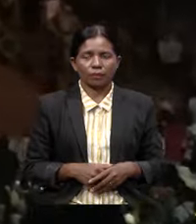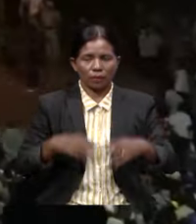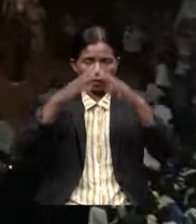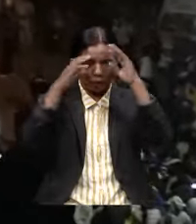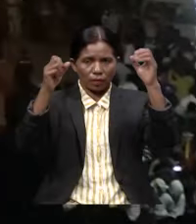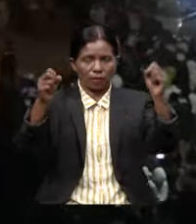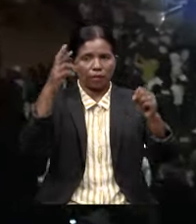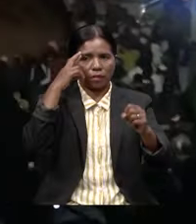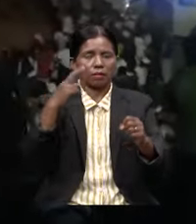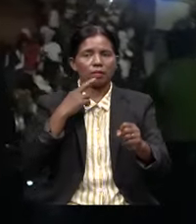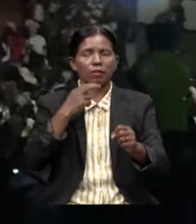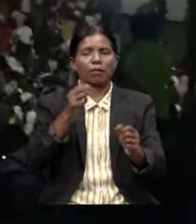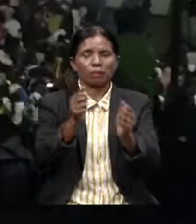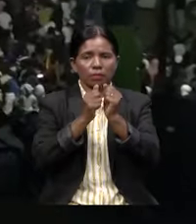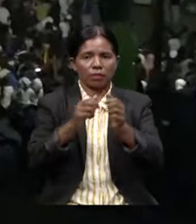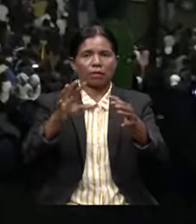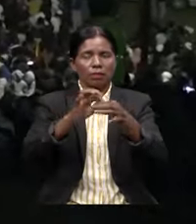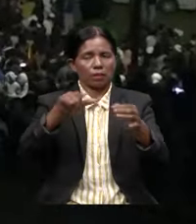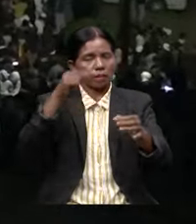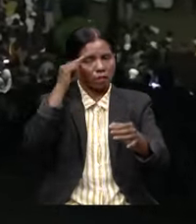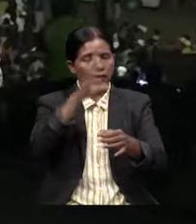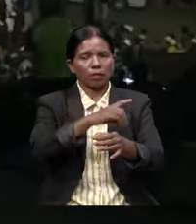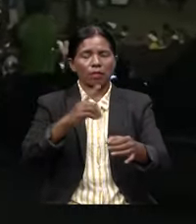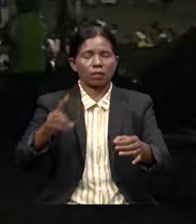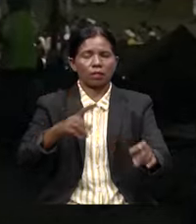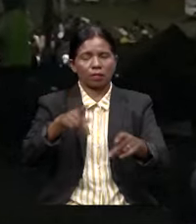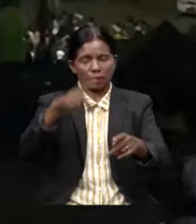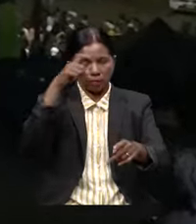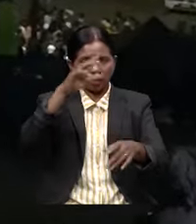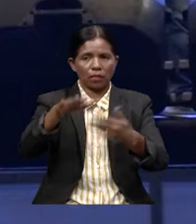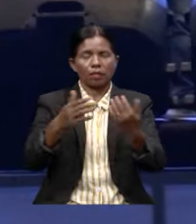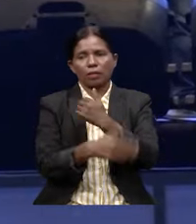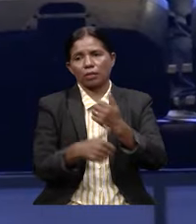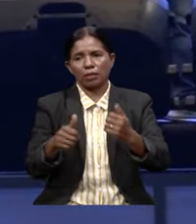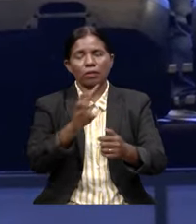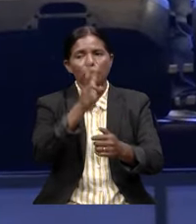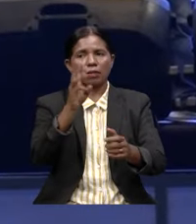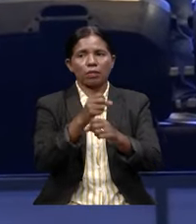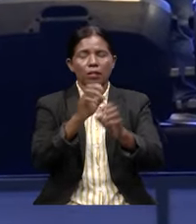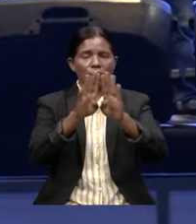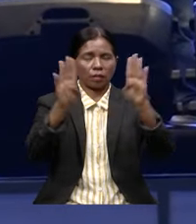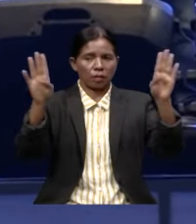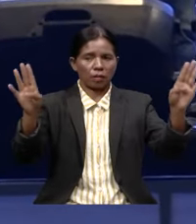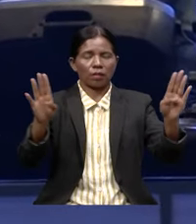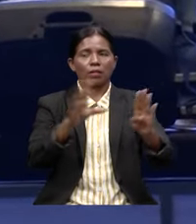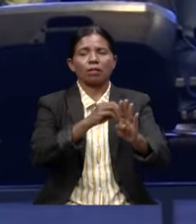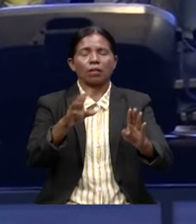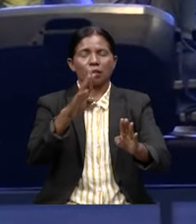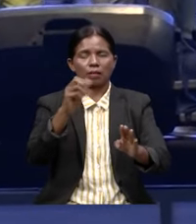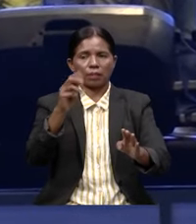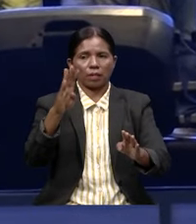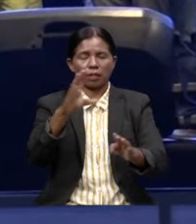Președintele Republicii José Ramos Horta a mutat cu membru guvernul nor diplomatic estrangeru Sira, cu artane oficialmente a luat abertura ba festival Rabilau